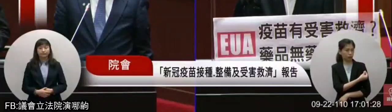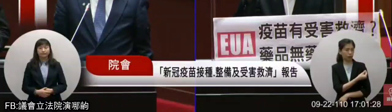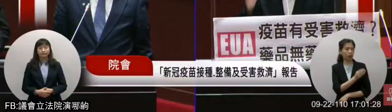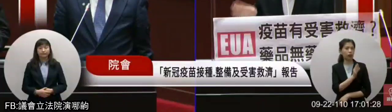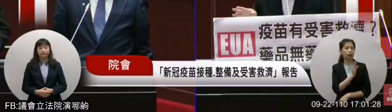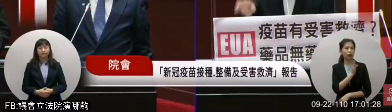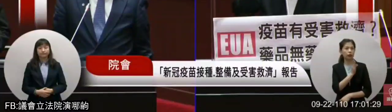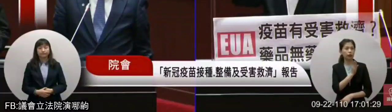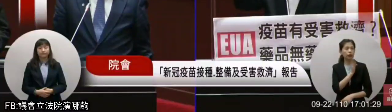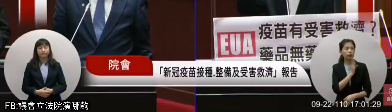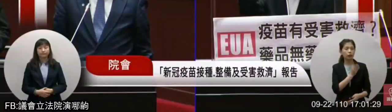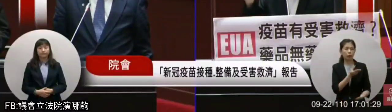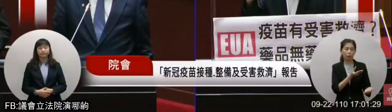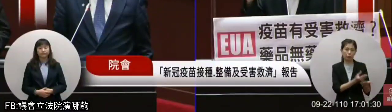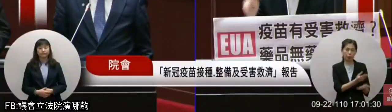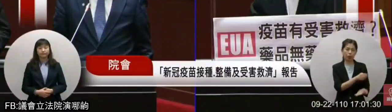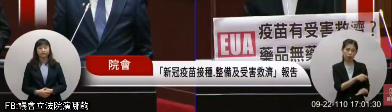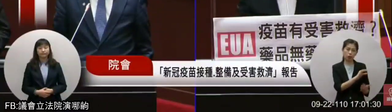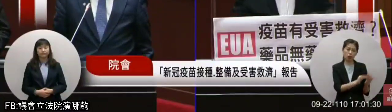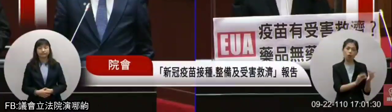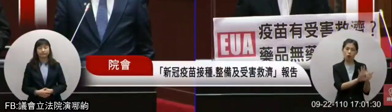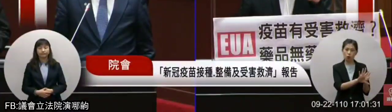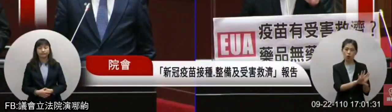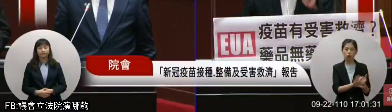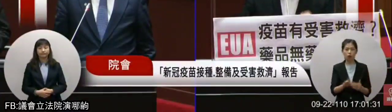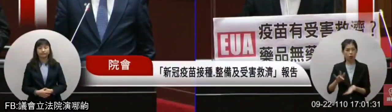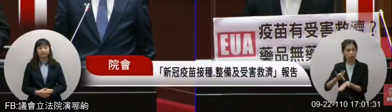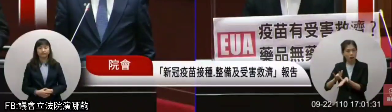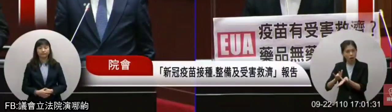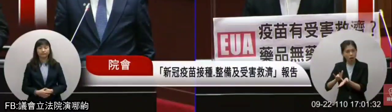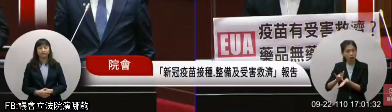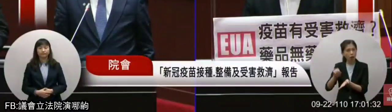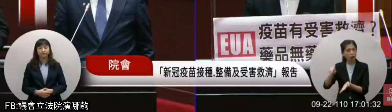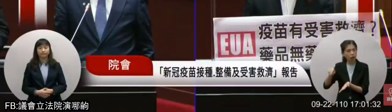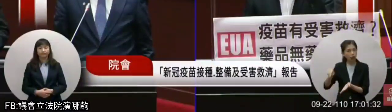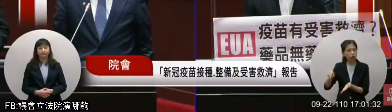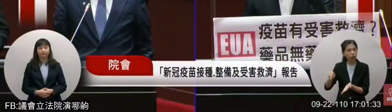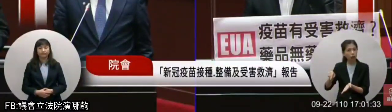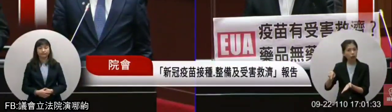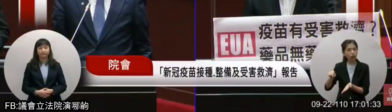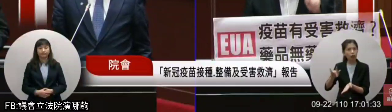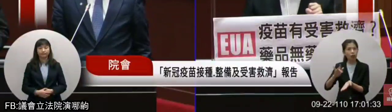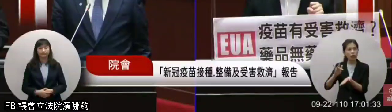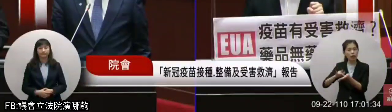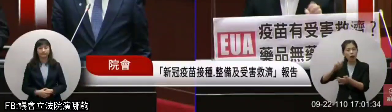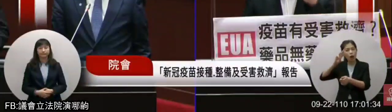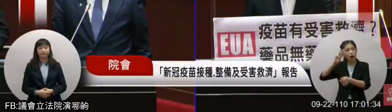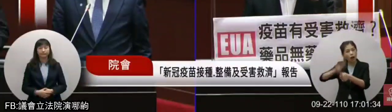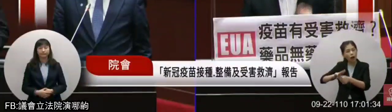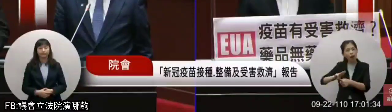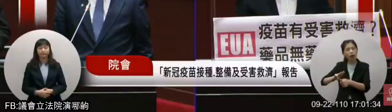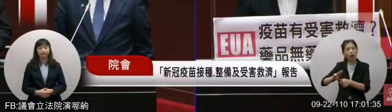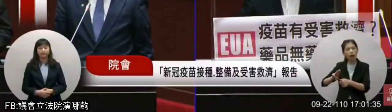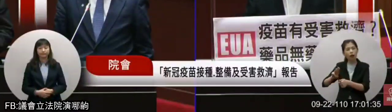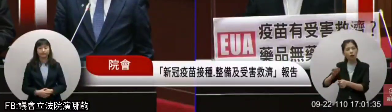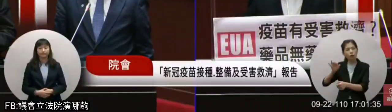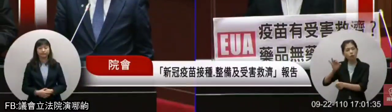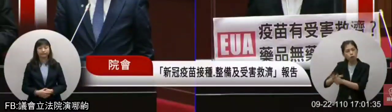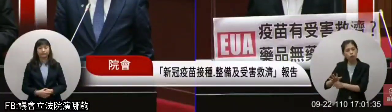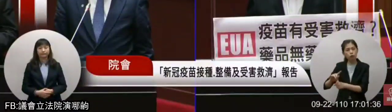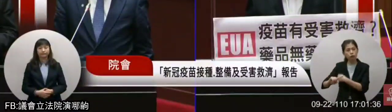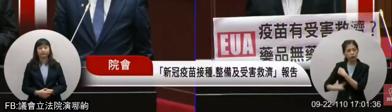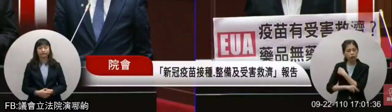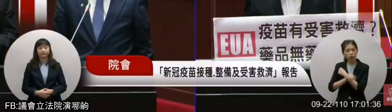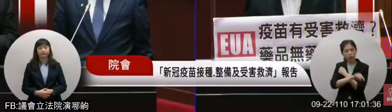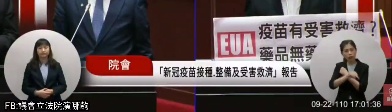的受害救济，它是一套的，药物走的是什么？要害救济法，那又是一套的。问题